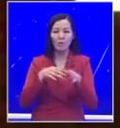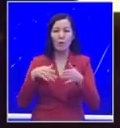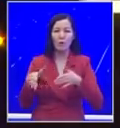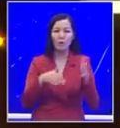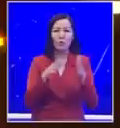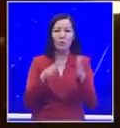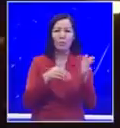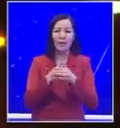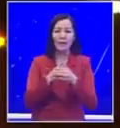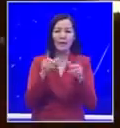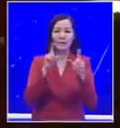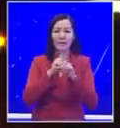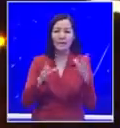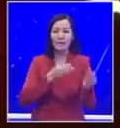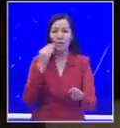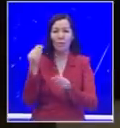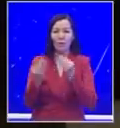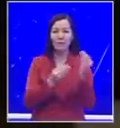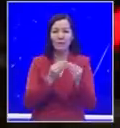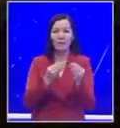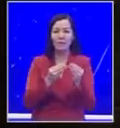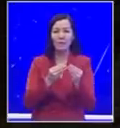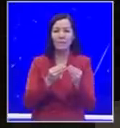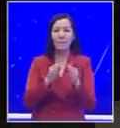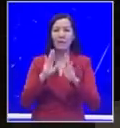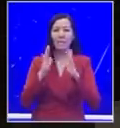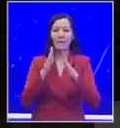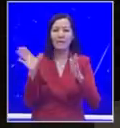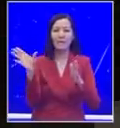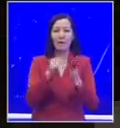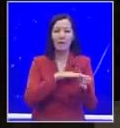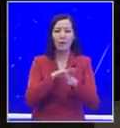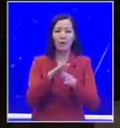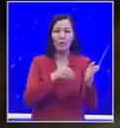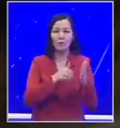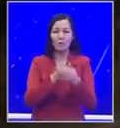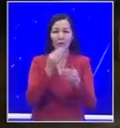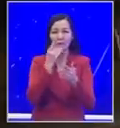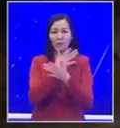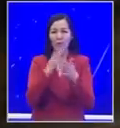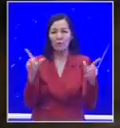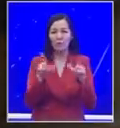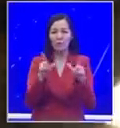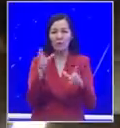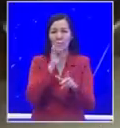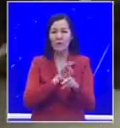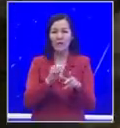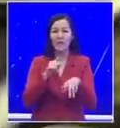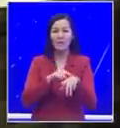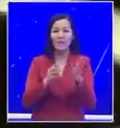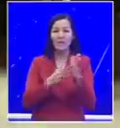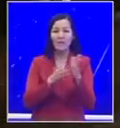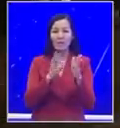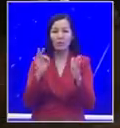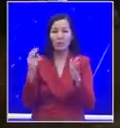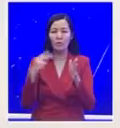сауда, бизнес орталықтары, ойын-сауық орындары, скверлер мен парктер толық жабылады. Азық-түлік дүкендері мен дәріханалар сағат